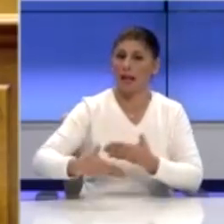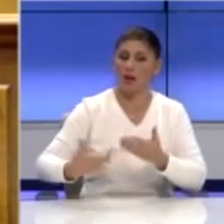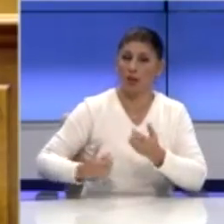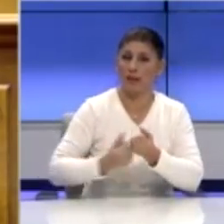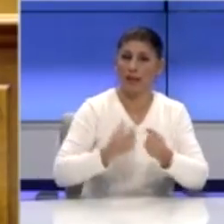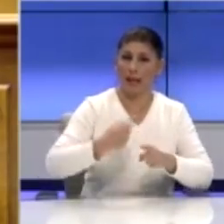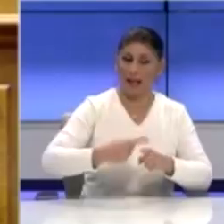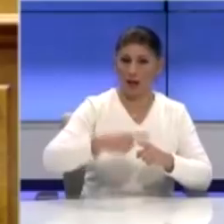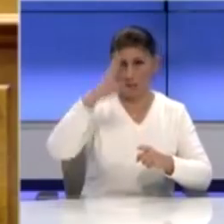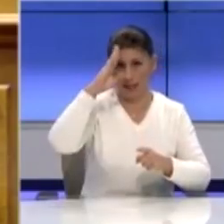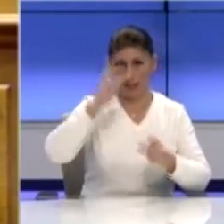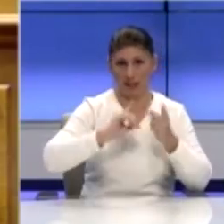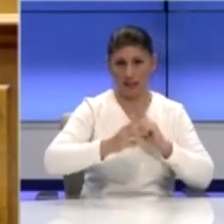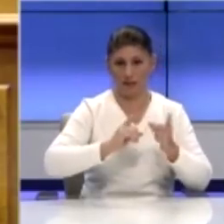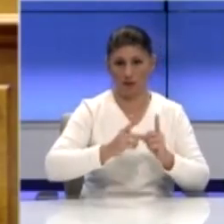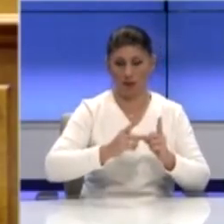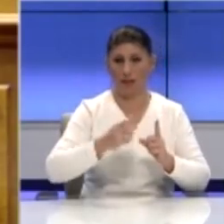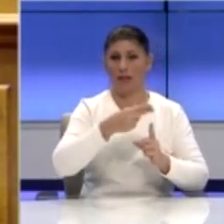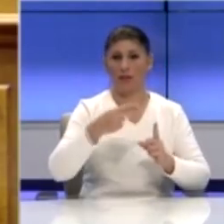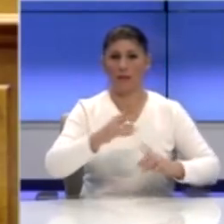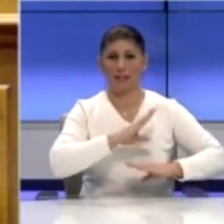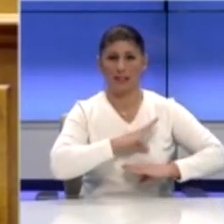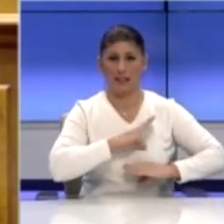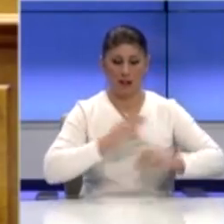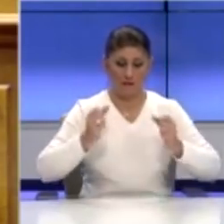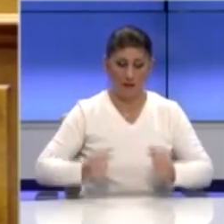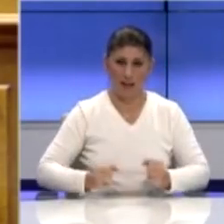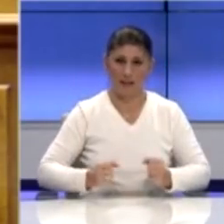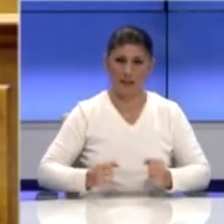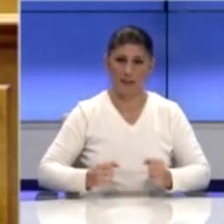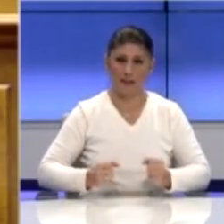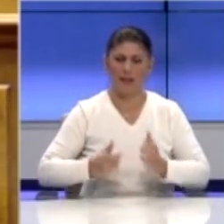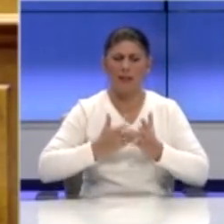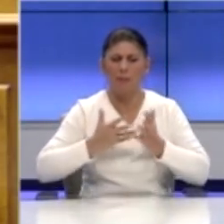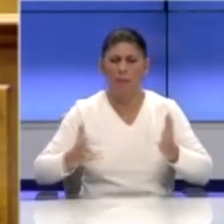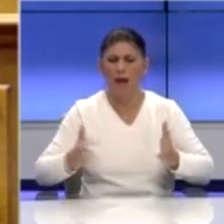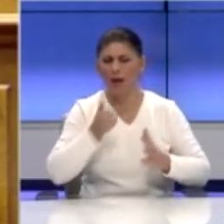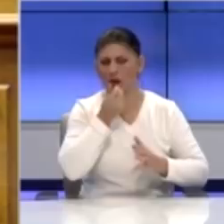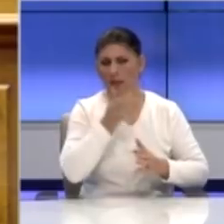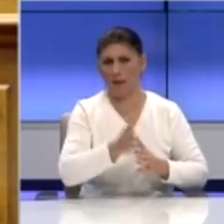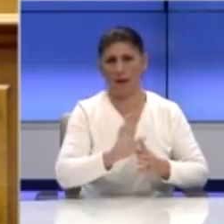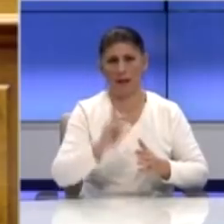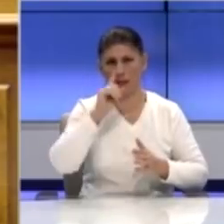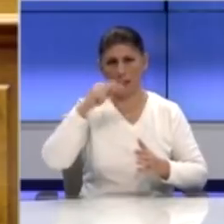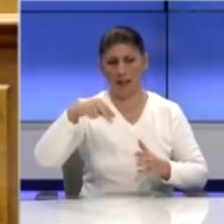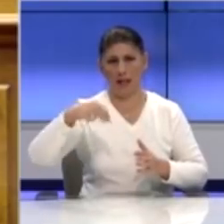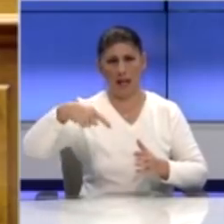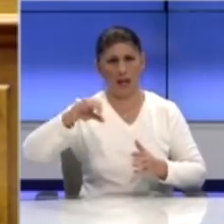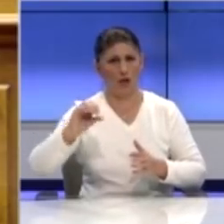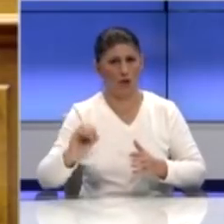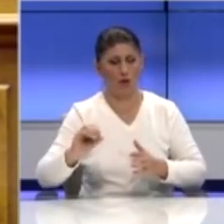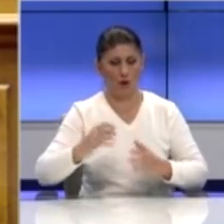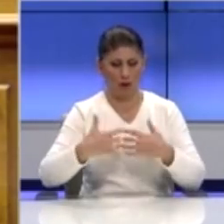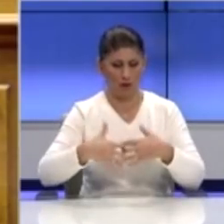της Ελληνοαμερικάνικης Συμφωνίας για τις στρατιωτικές βάσεις, οι υπέρογγες δαπάνες για ανατοϊκούς